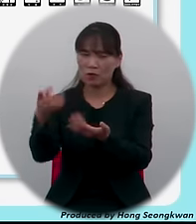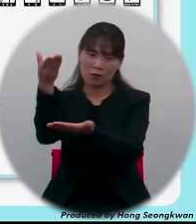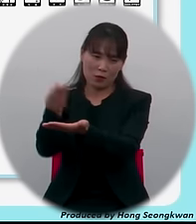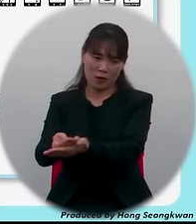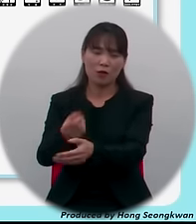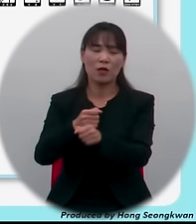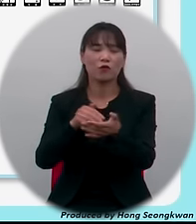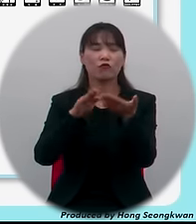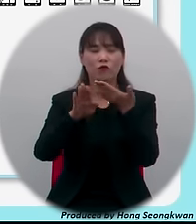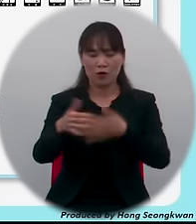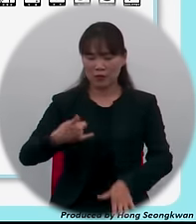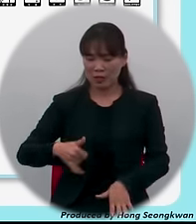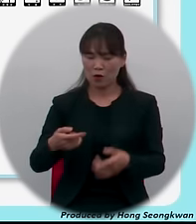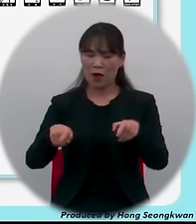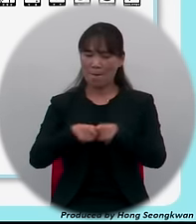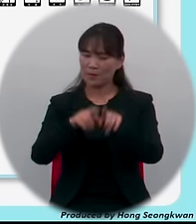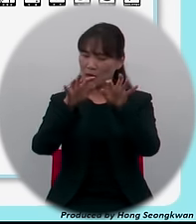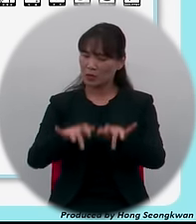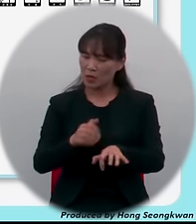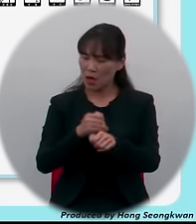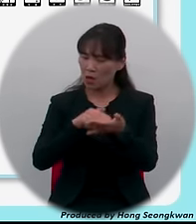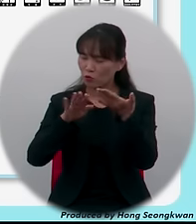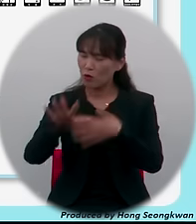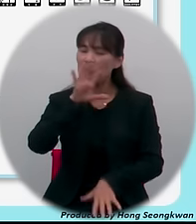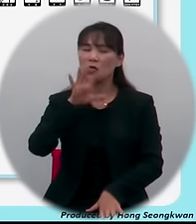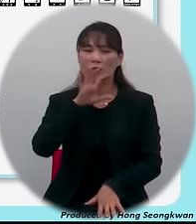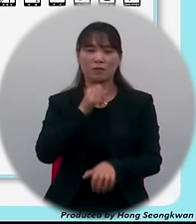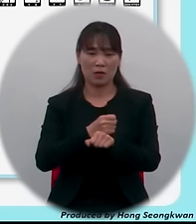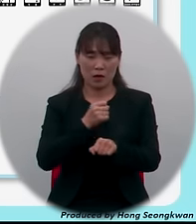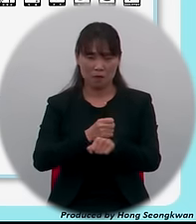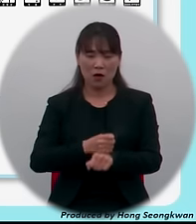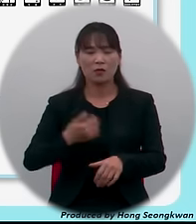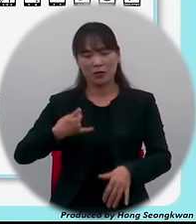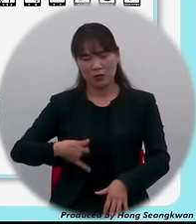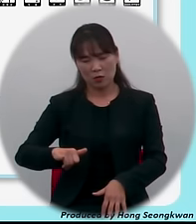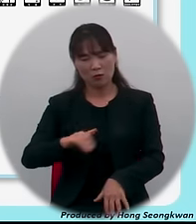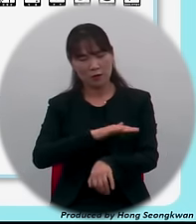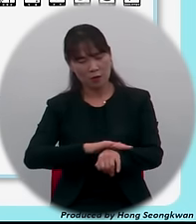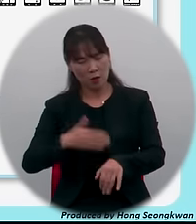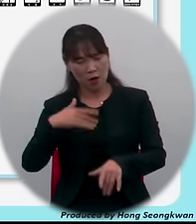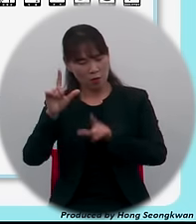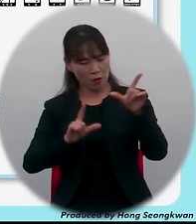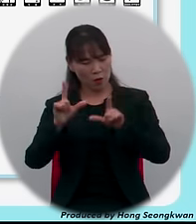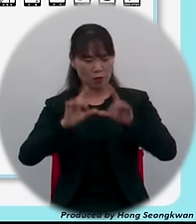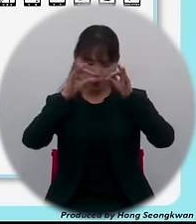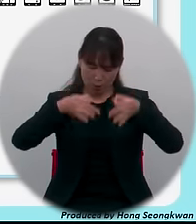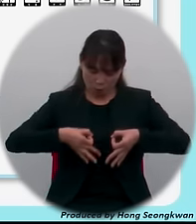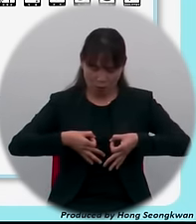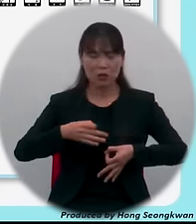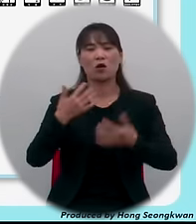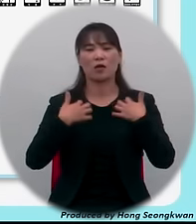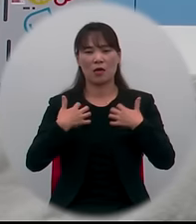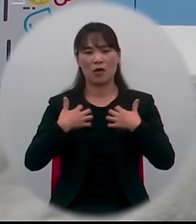교재가 있 니까 옷을 내려 받으셔서 자녀들과 작성해서 훈련을 시켜 주시면 아이가 의식하면서